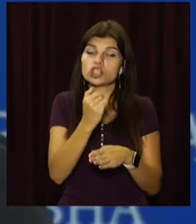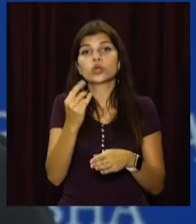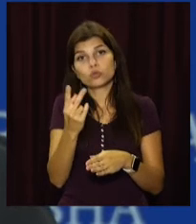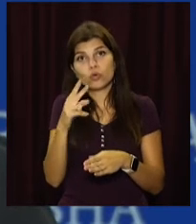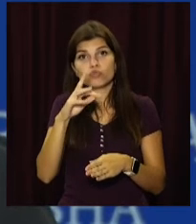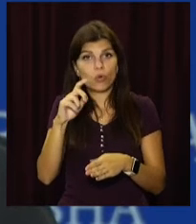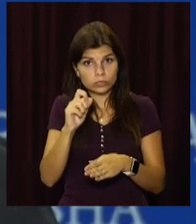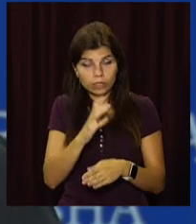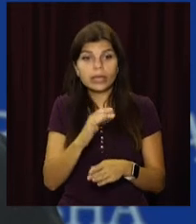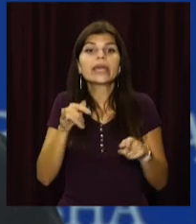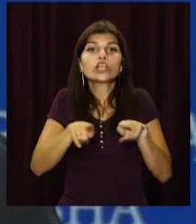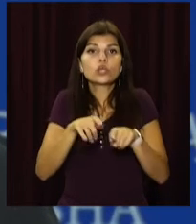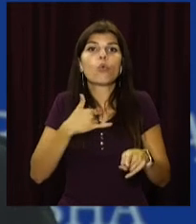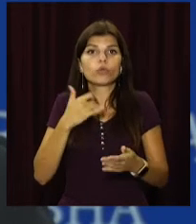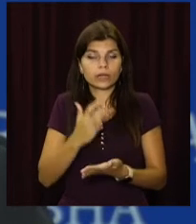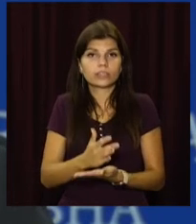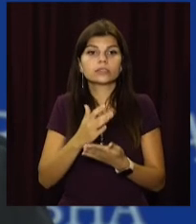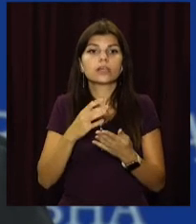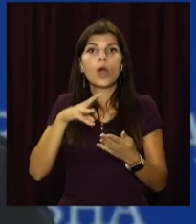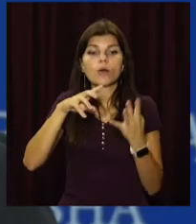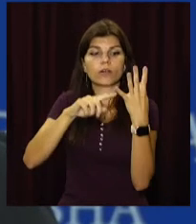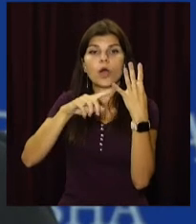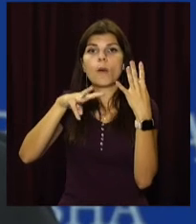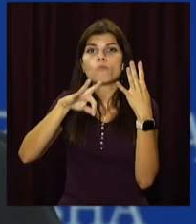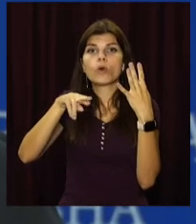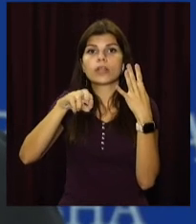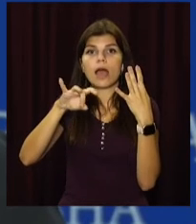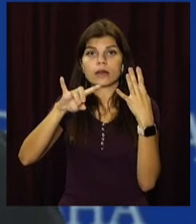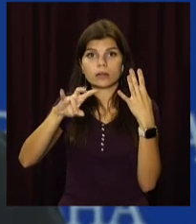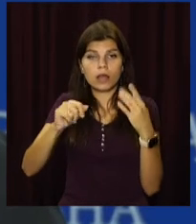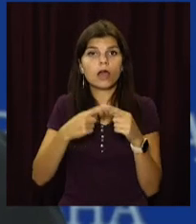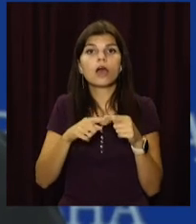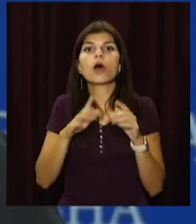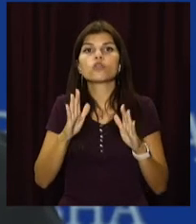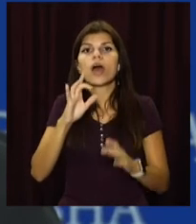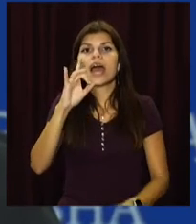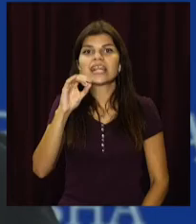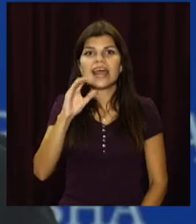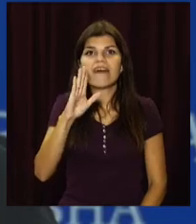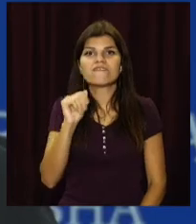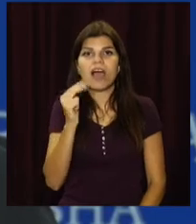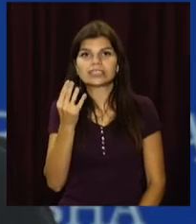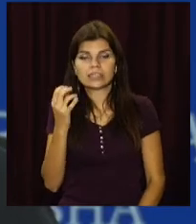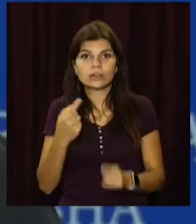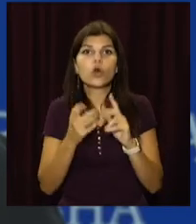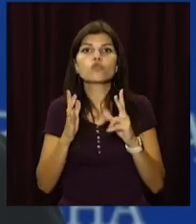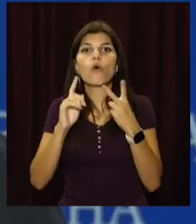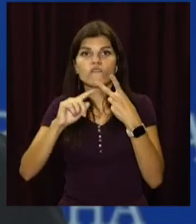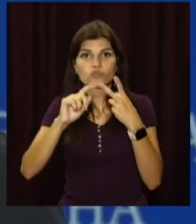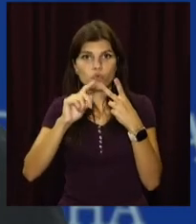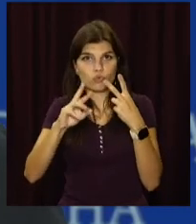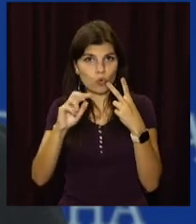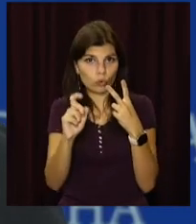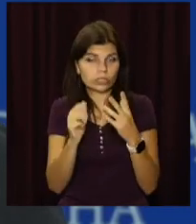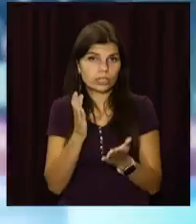другою дозою, а також у нас є в наявності Moderna. Це у нас виключно на ревакцинацію, тобто щеплення другою